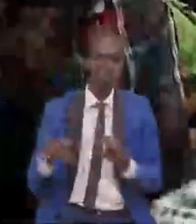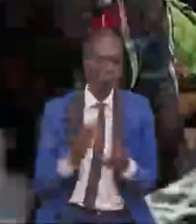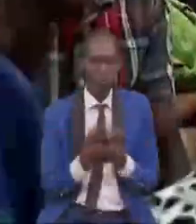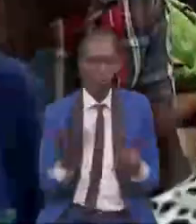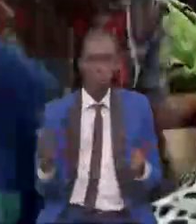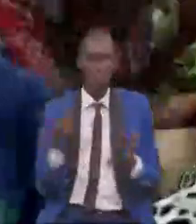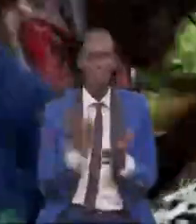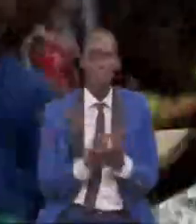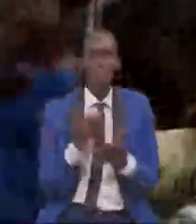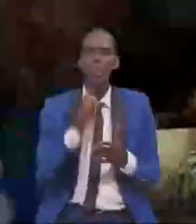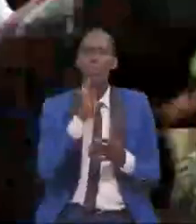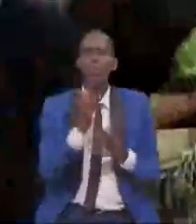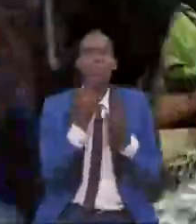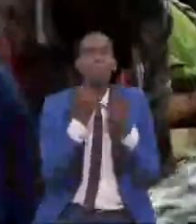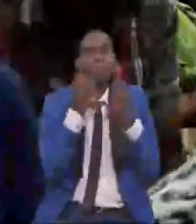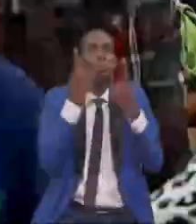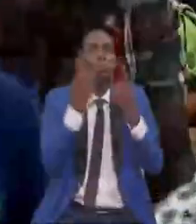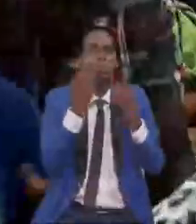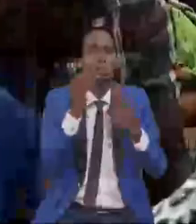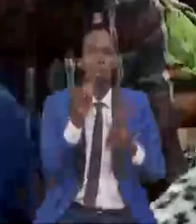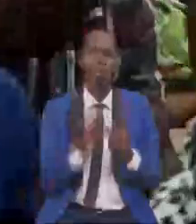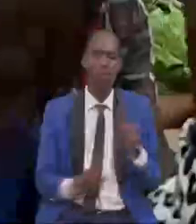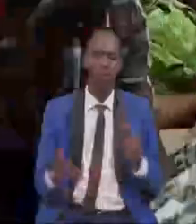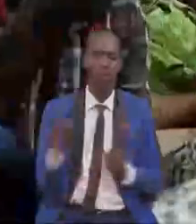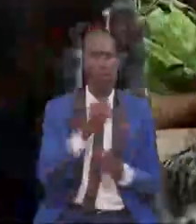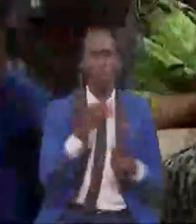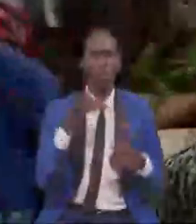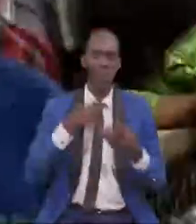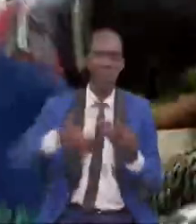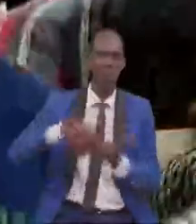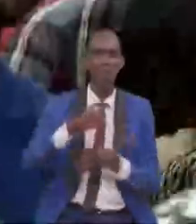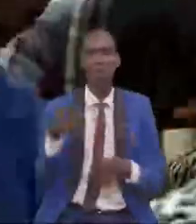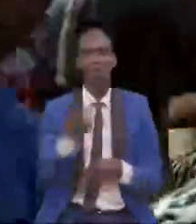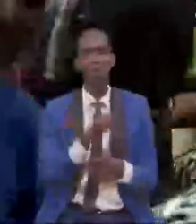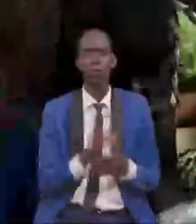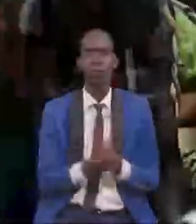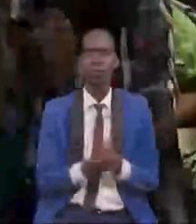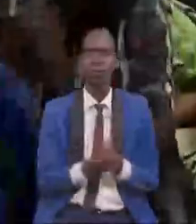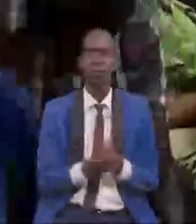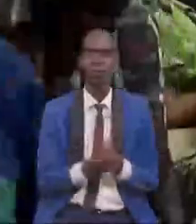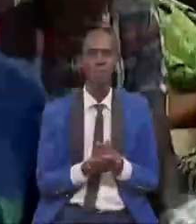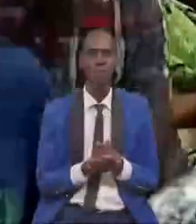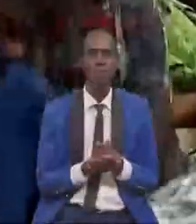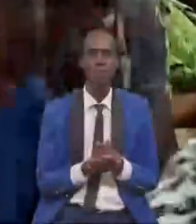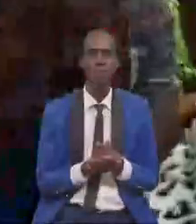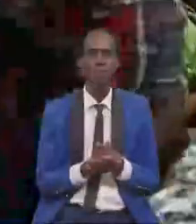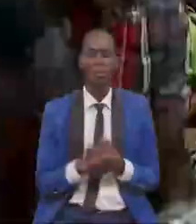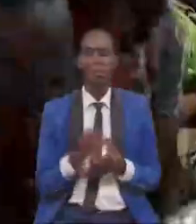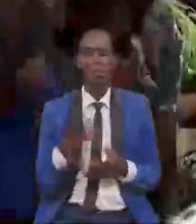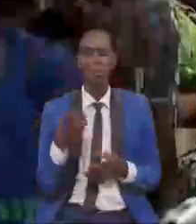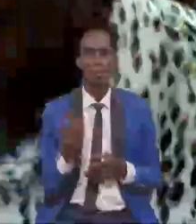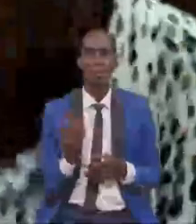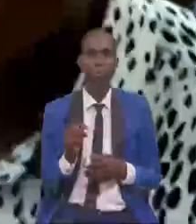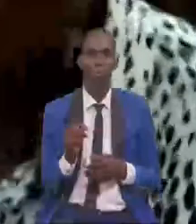et qu'il fasse quelque chose d'étonnant, ce qui va étonner tout le monde dans votre communauté. Ils vont vous